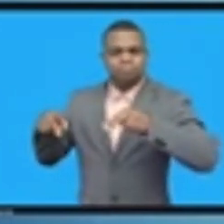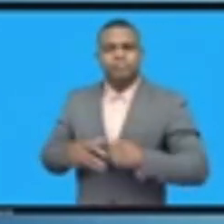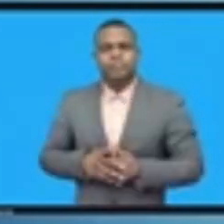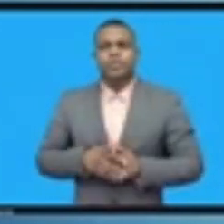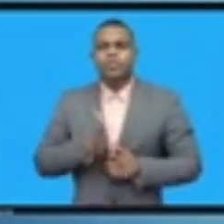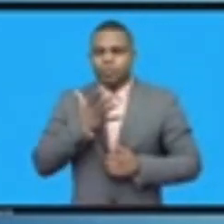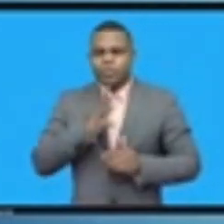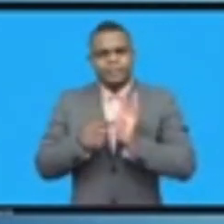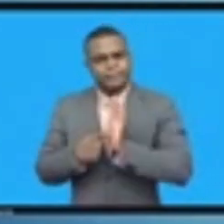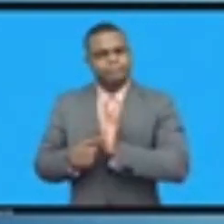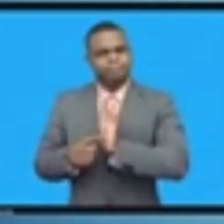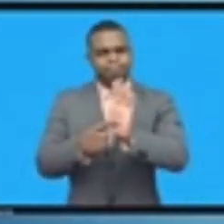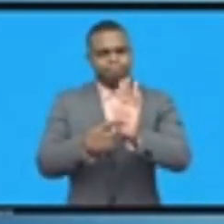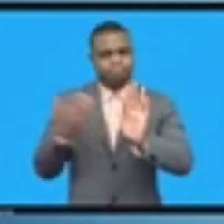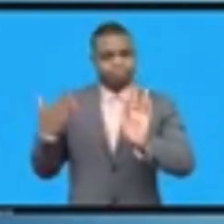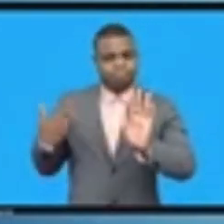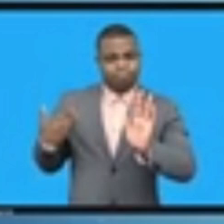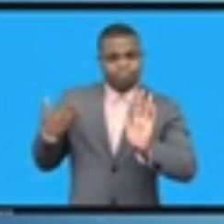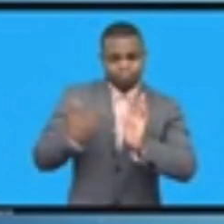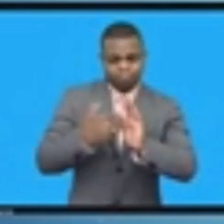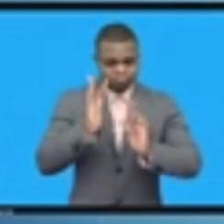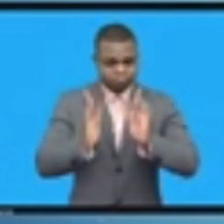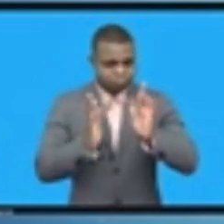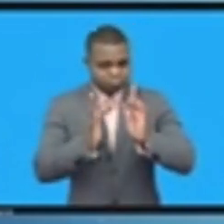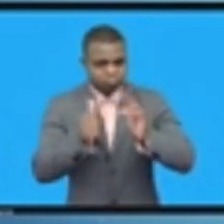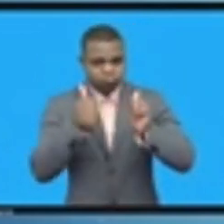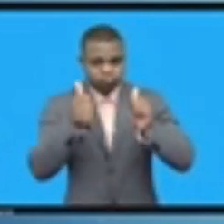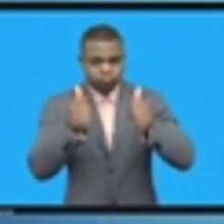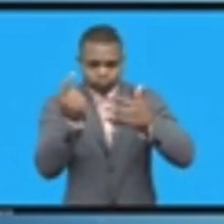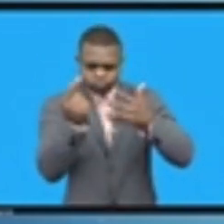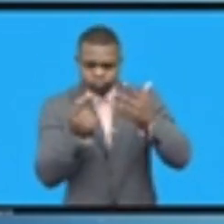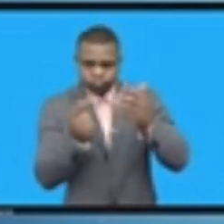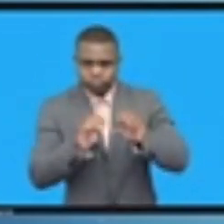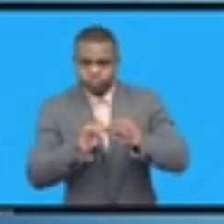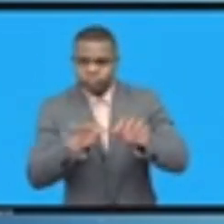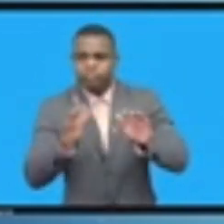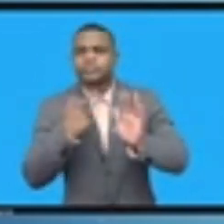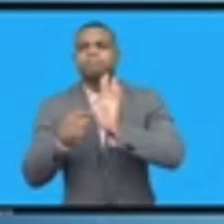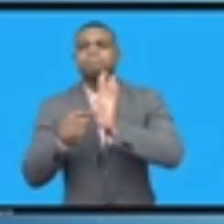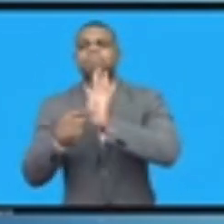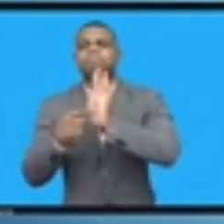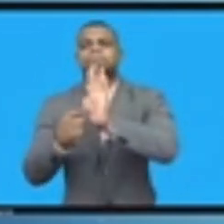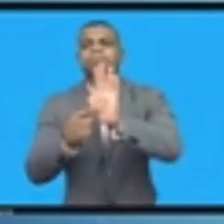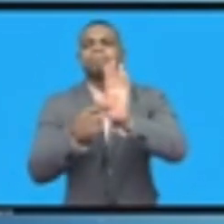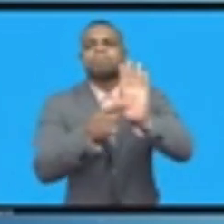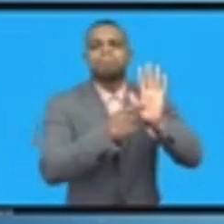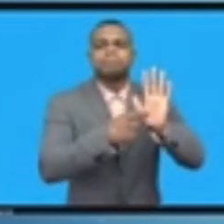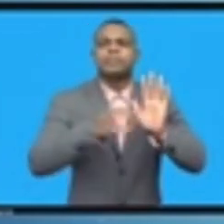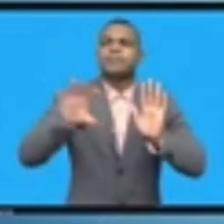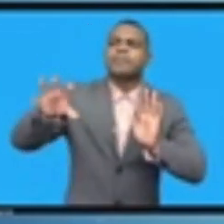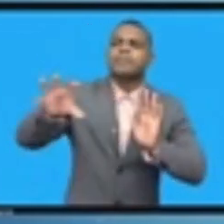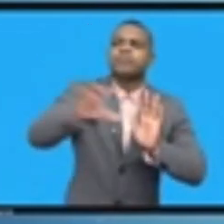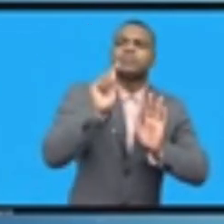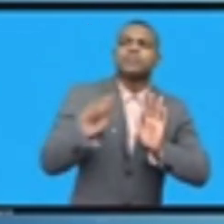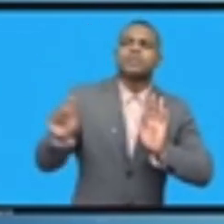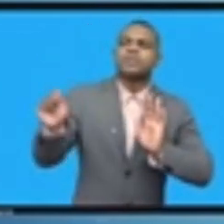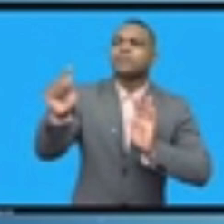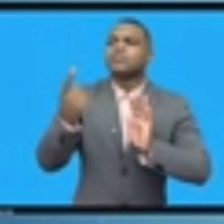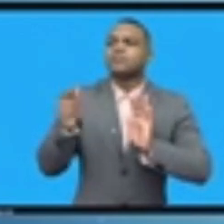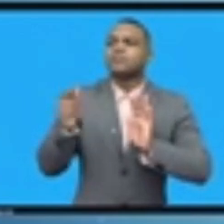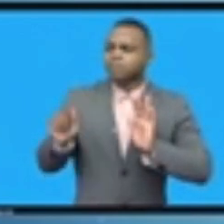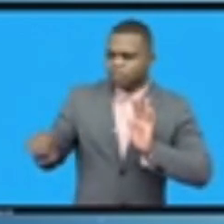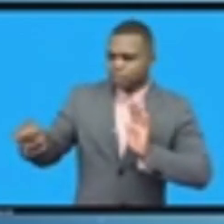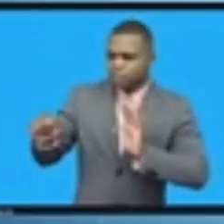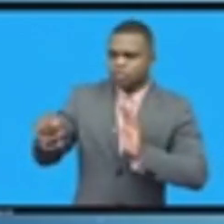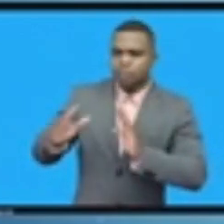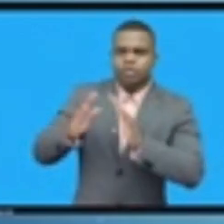使得大家成功的使用互联网。 让互联网在所有的国家、所有的地区